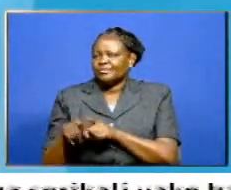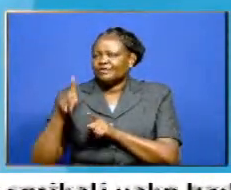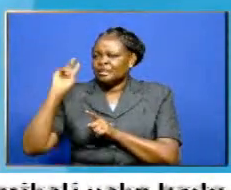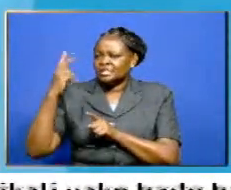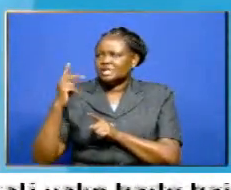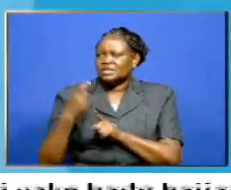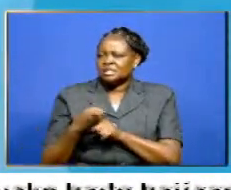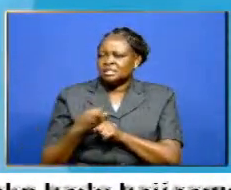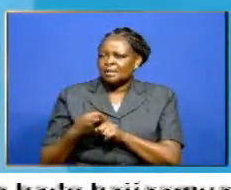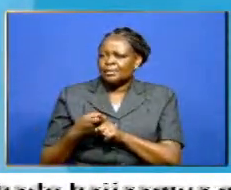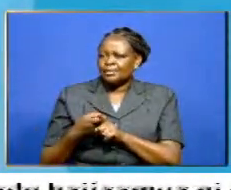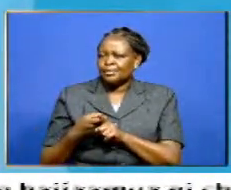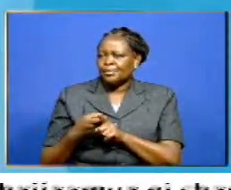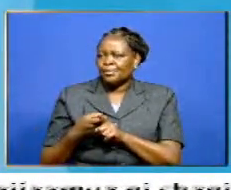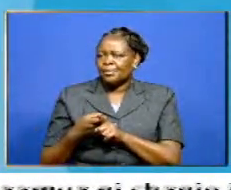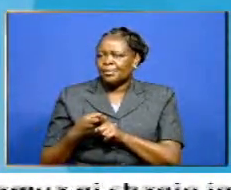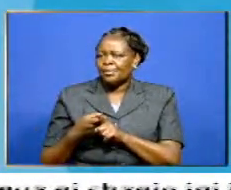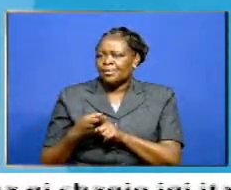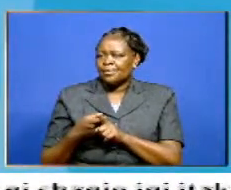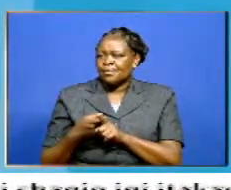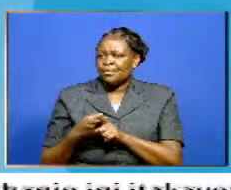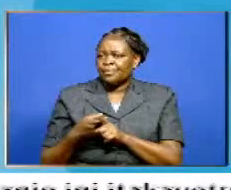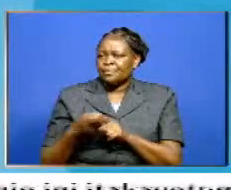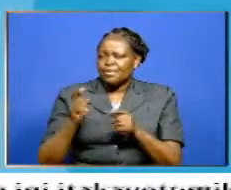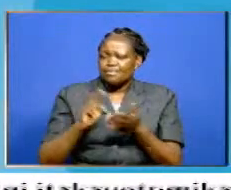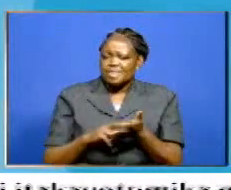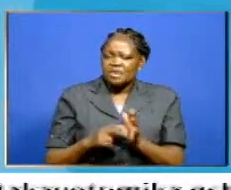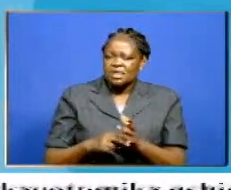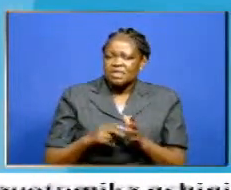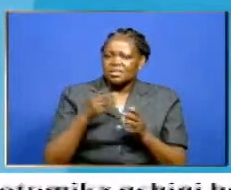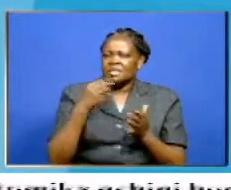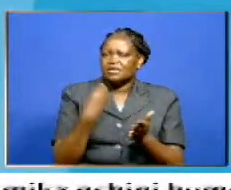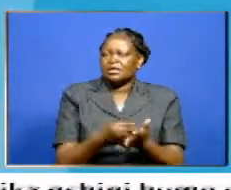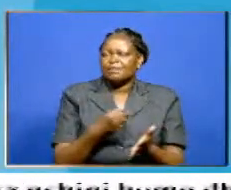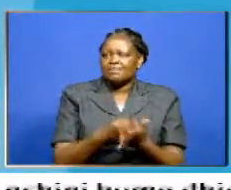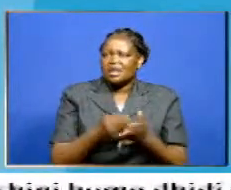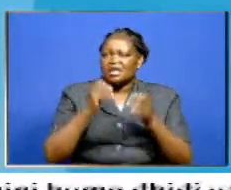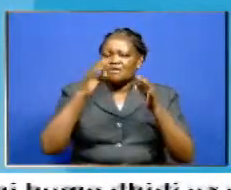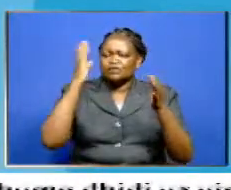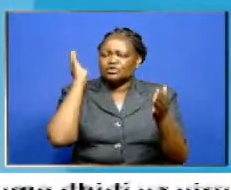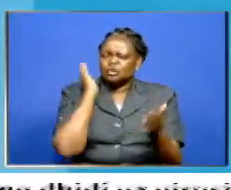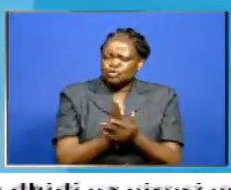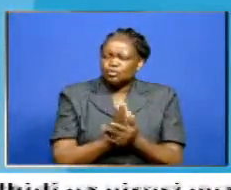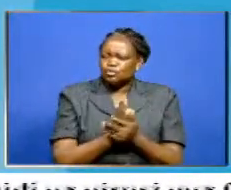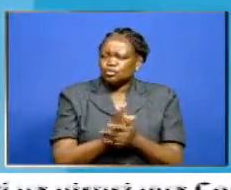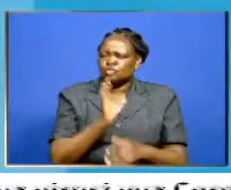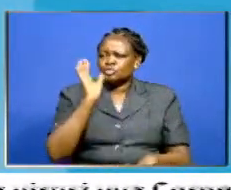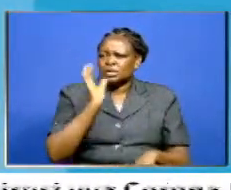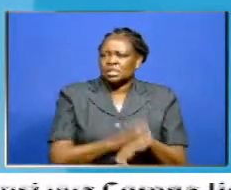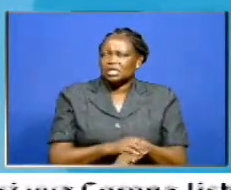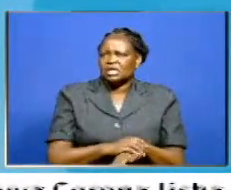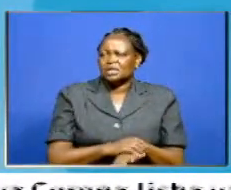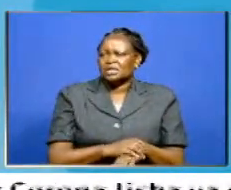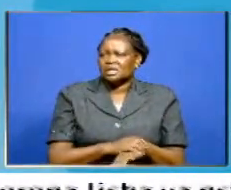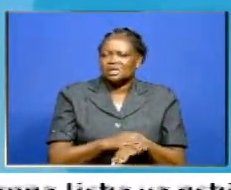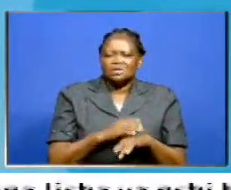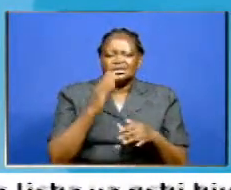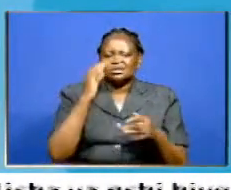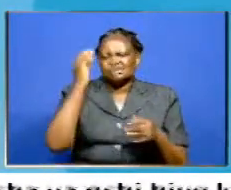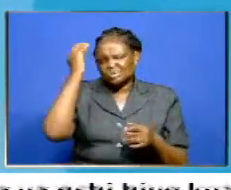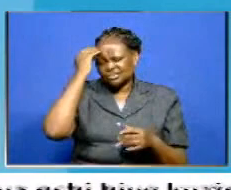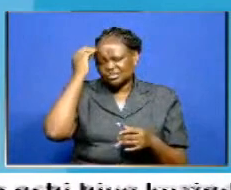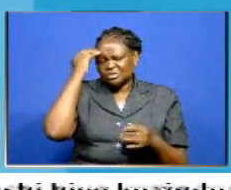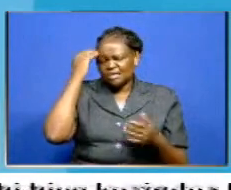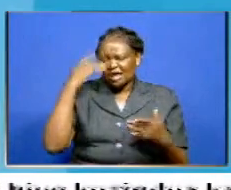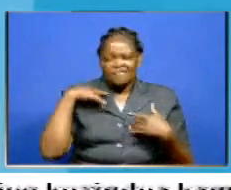ni 1020 ama 1010. Sasa unapata zile pesa, hata kama zitaingia, utapata huyu mwanafunzi ako na majukumu mengi sana,